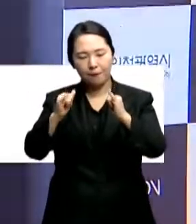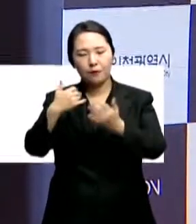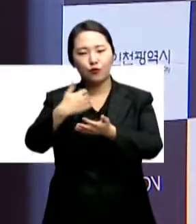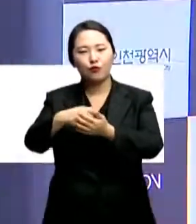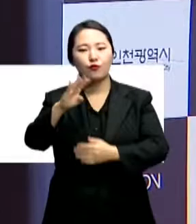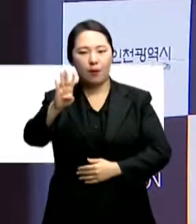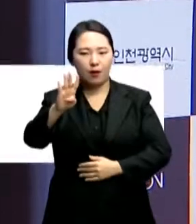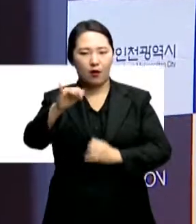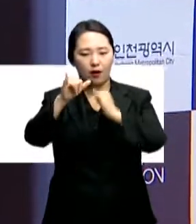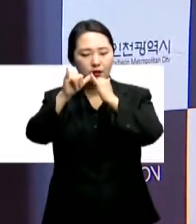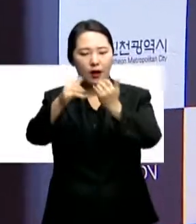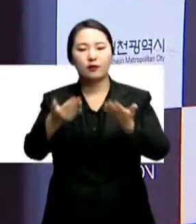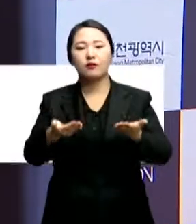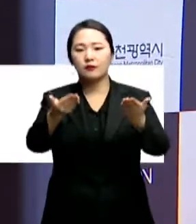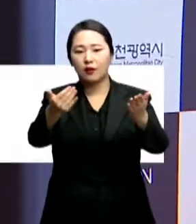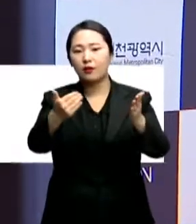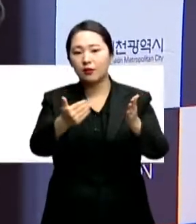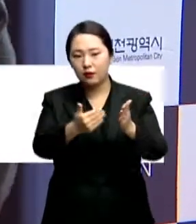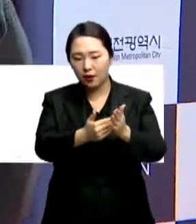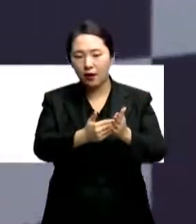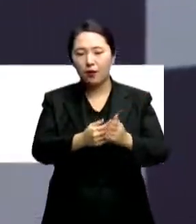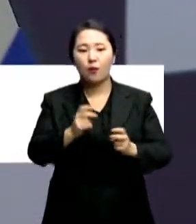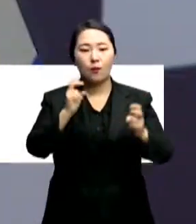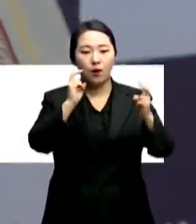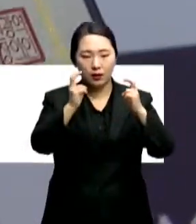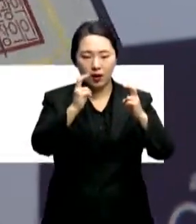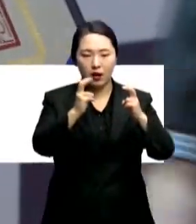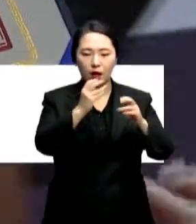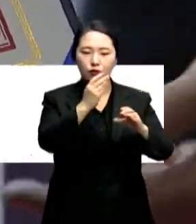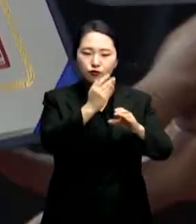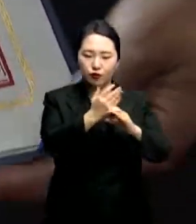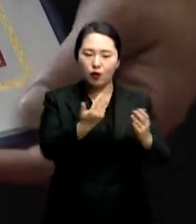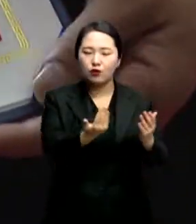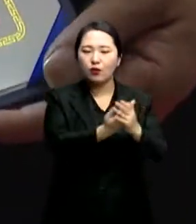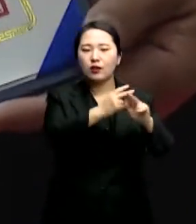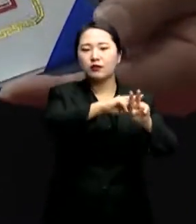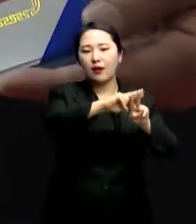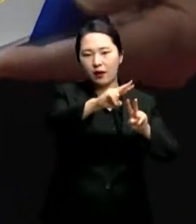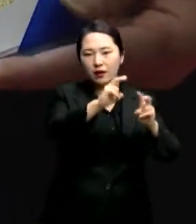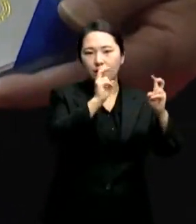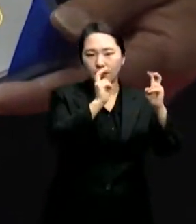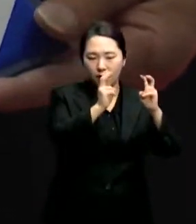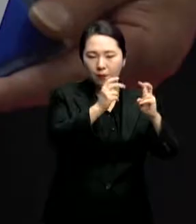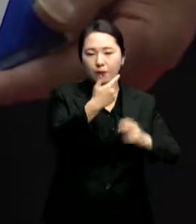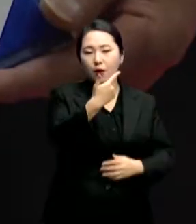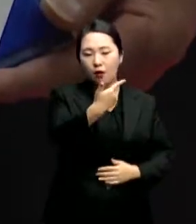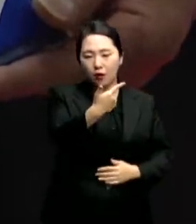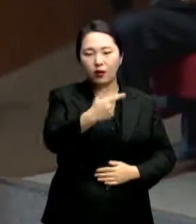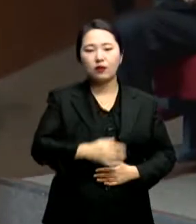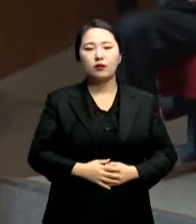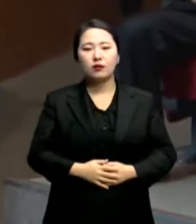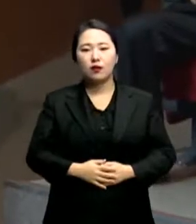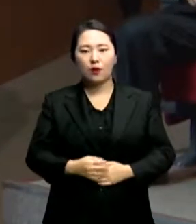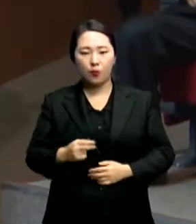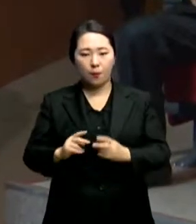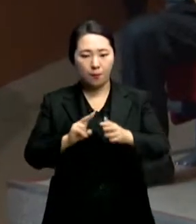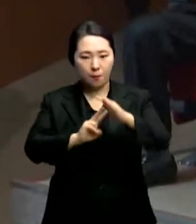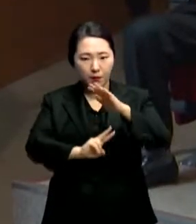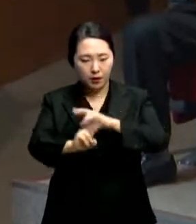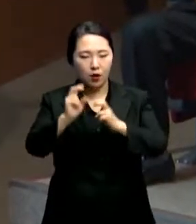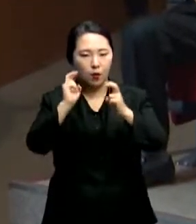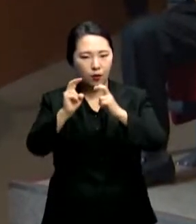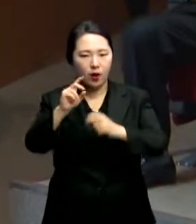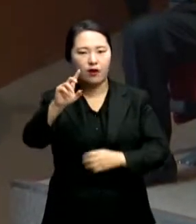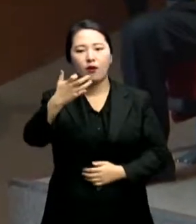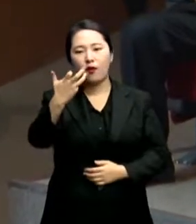안았습니다. 우수기업에는 이오시스템 등 중견성장 사다리 기업 6곳, 세인INDI 등 비전기업